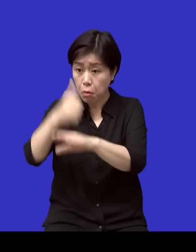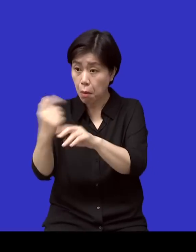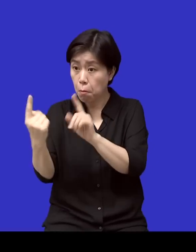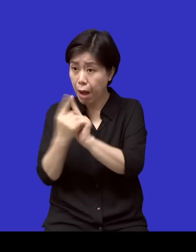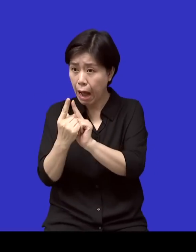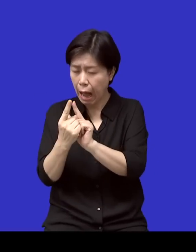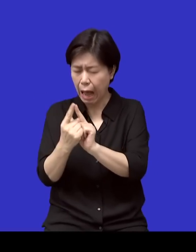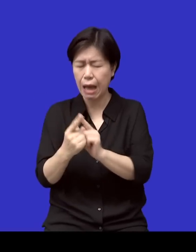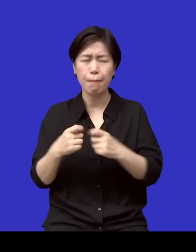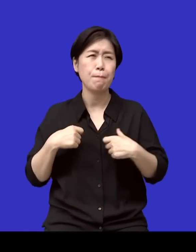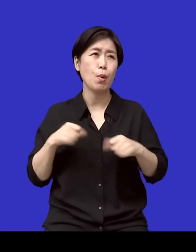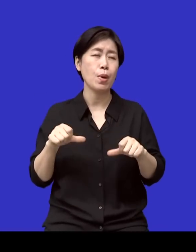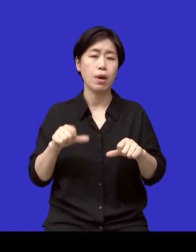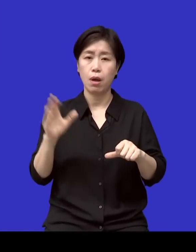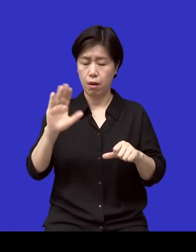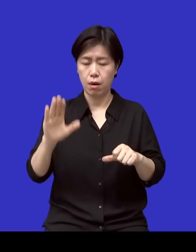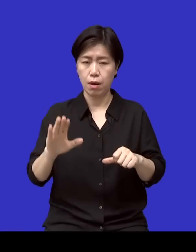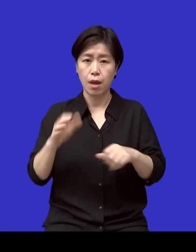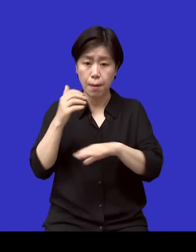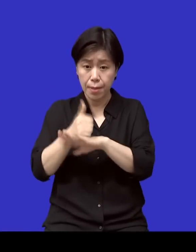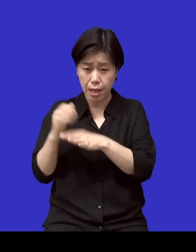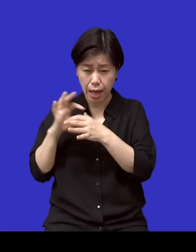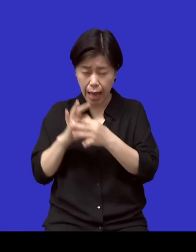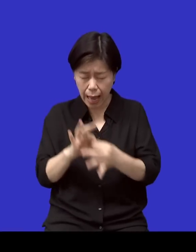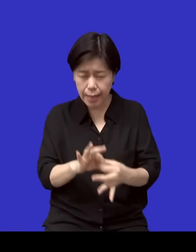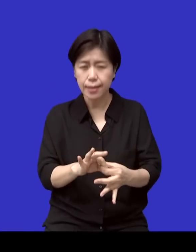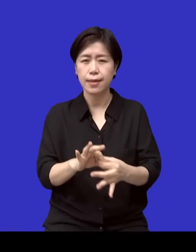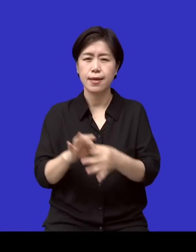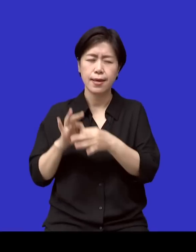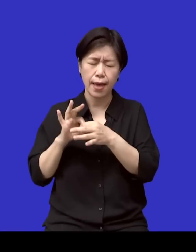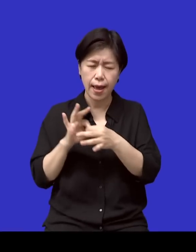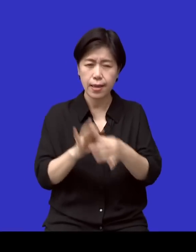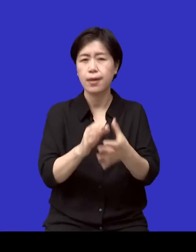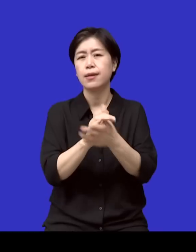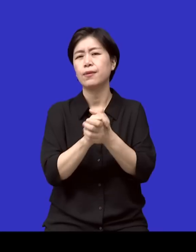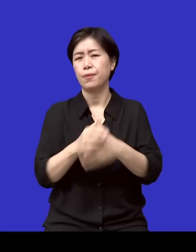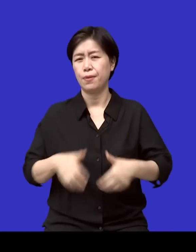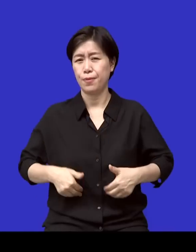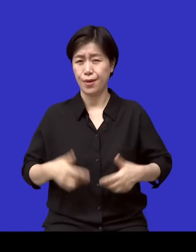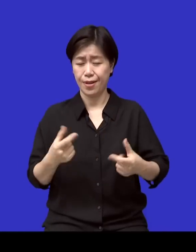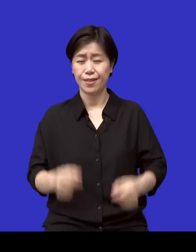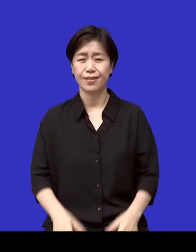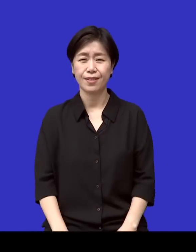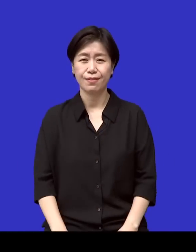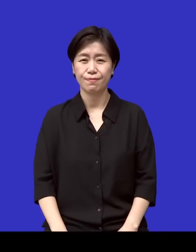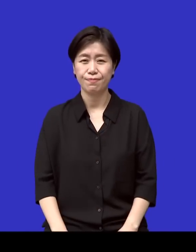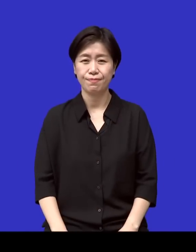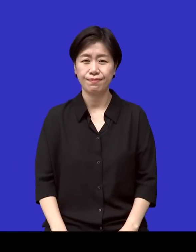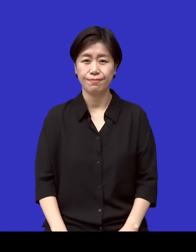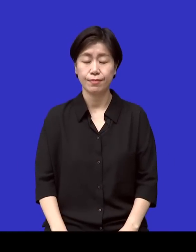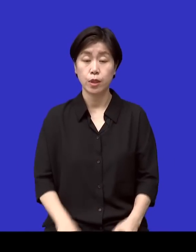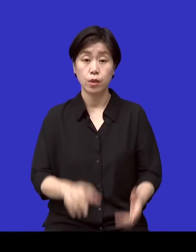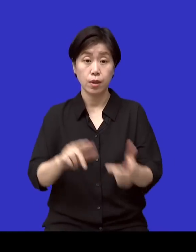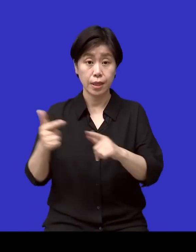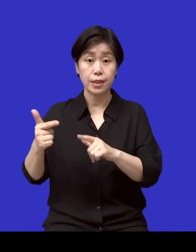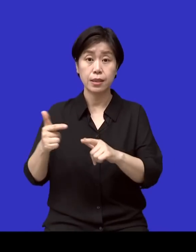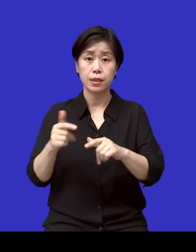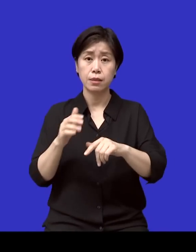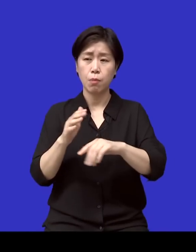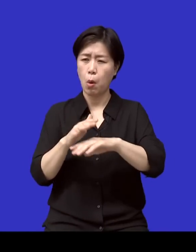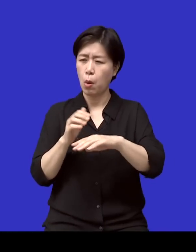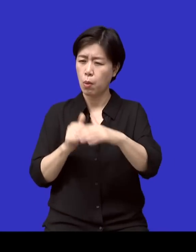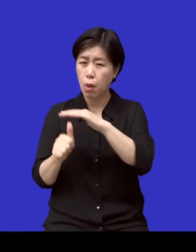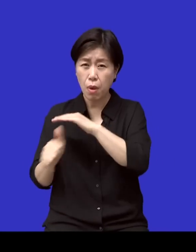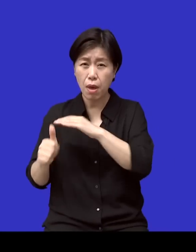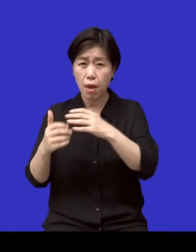그죠? 끝까지 하나님께서 또 어떻게 사용하실지 모르기 때문에 끝까지 해야 되는 것이 기도인 것 같아요. 네. 아무래도 뭐 다른 기타 대회들도 있지만 네.